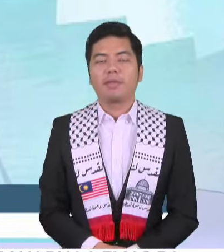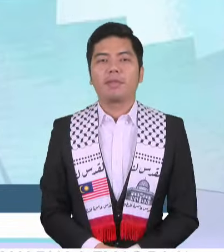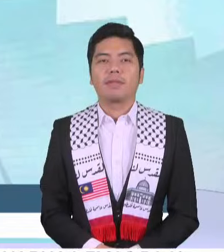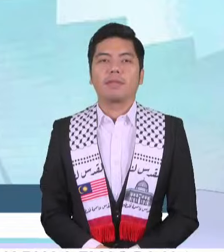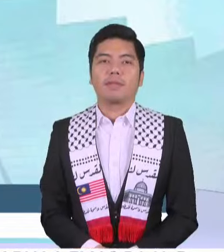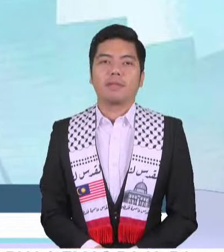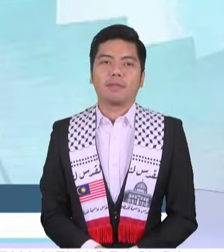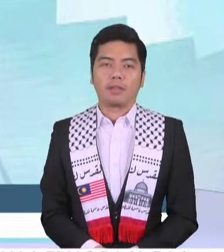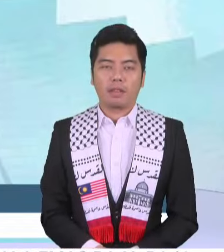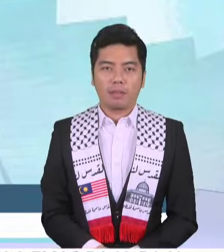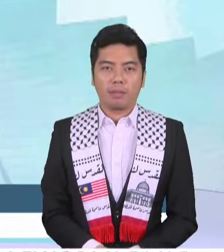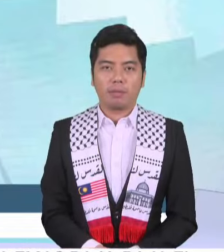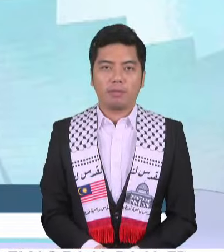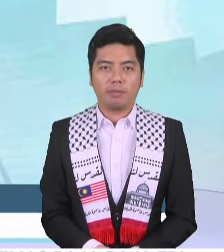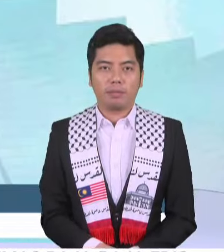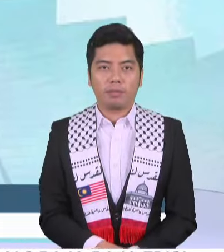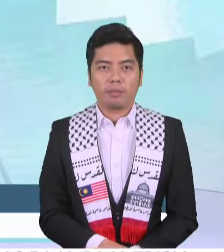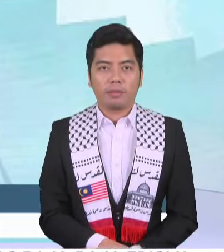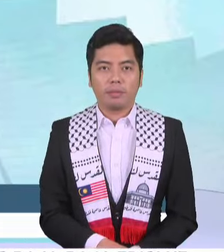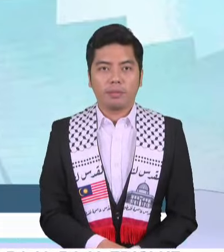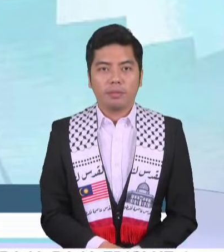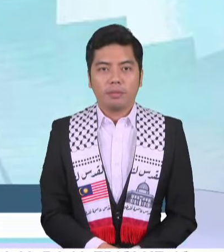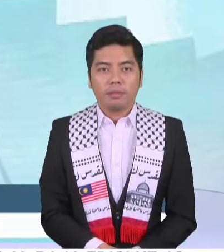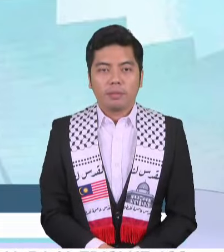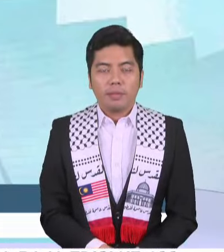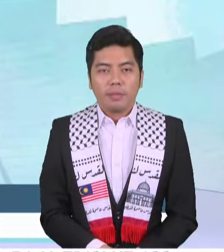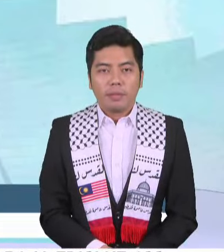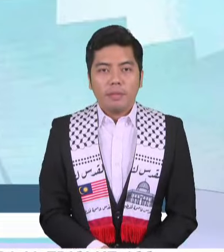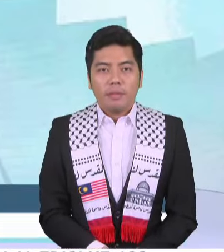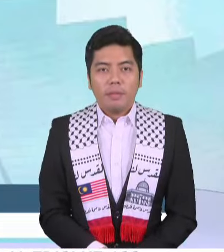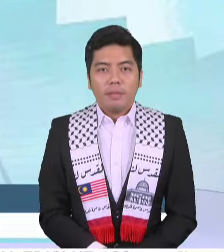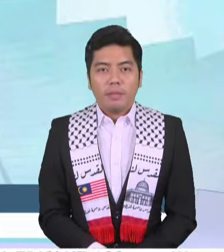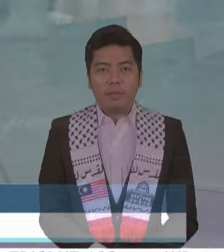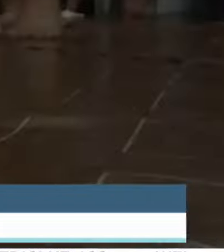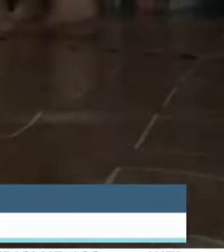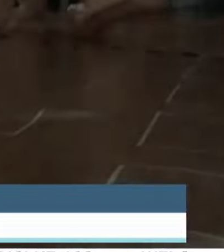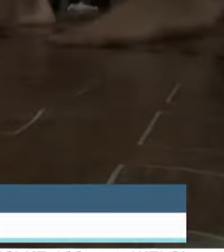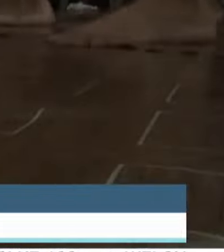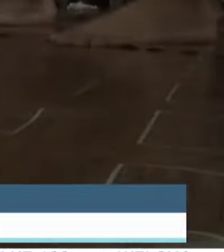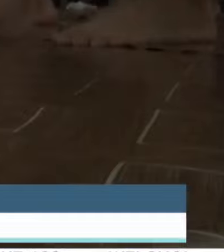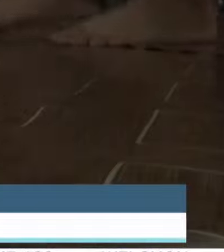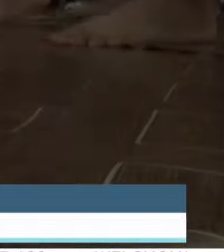berpeluang merasai kemeriahan sambutan di rumah panjang Sarawak.